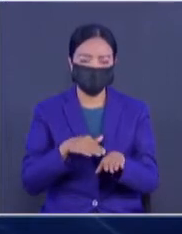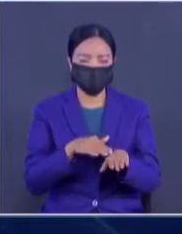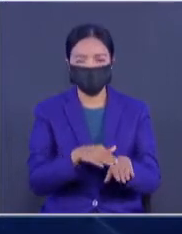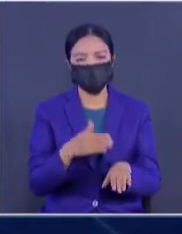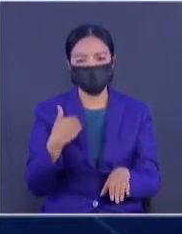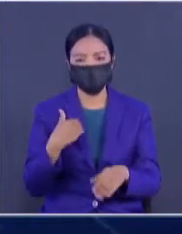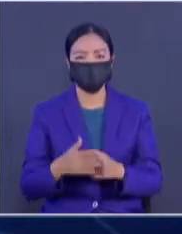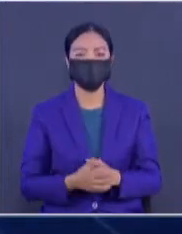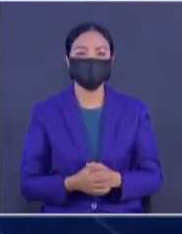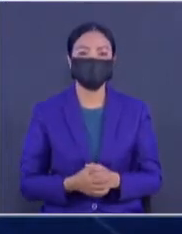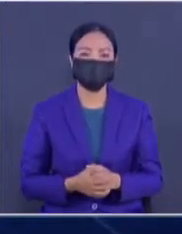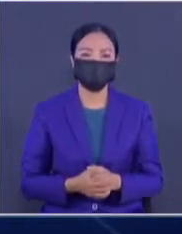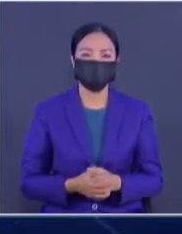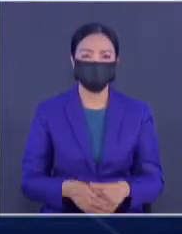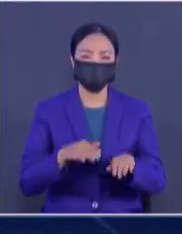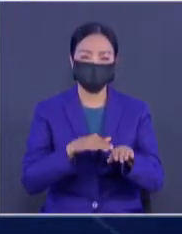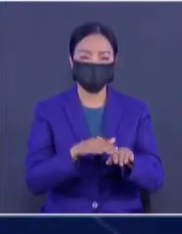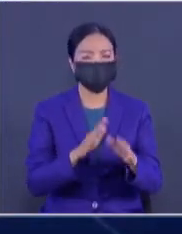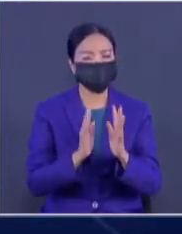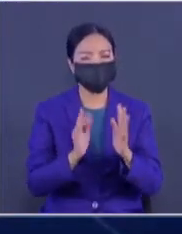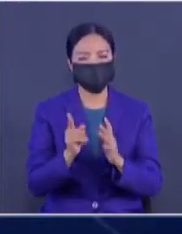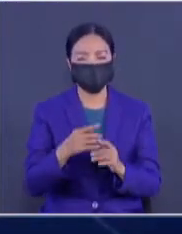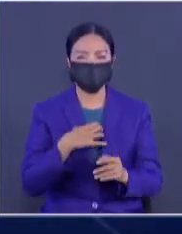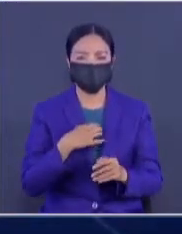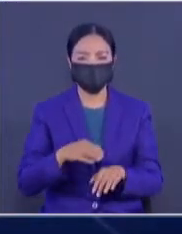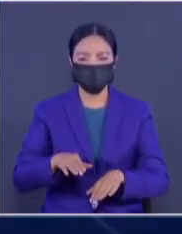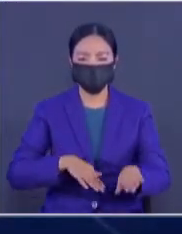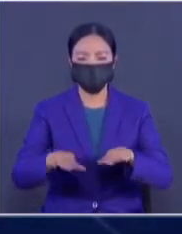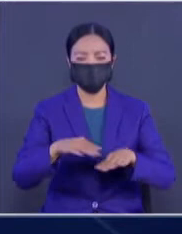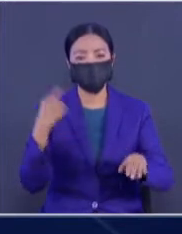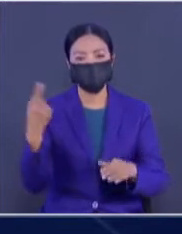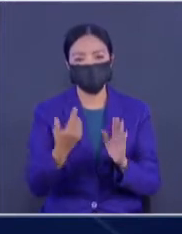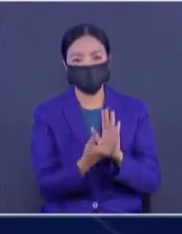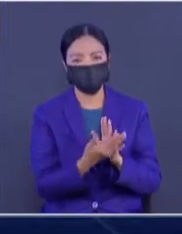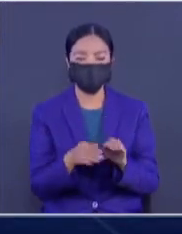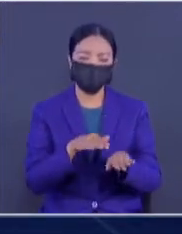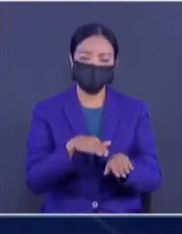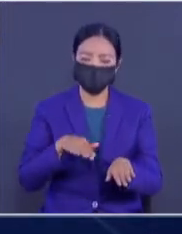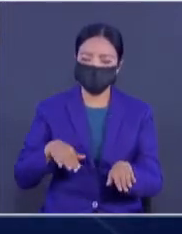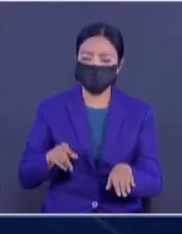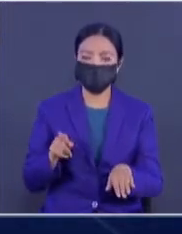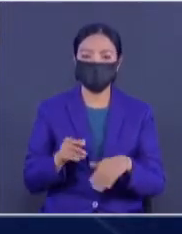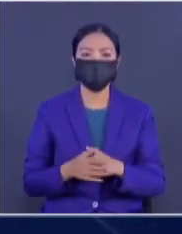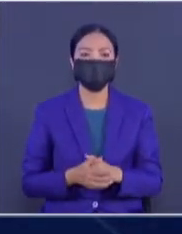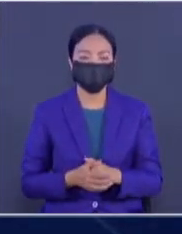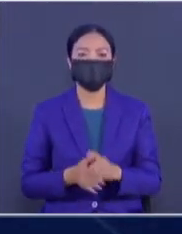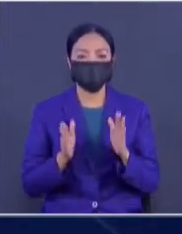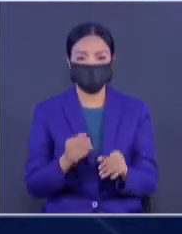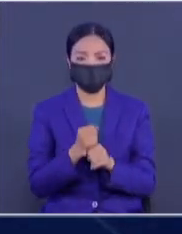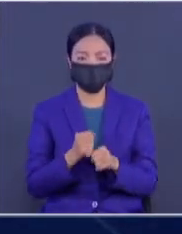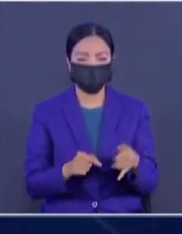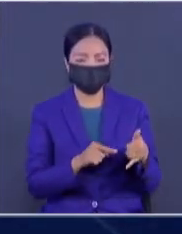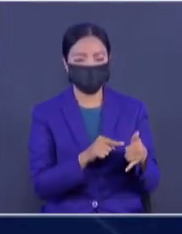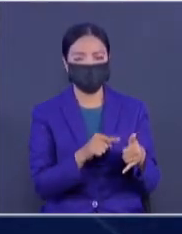ราจรติดขัดนะคะเพราะว่ามีรถจำนวนมากเนี่ยที่ต้องการจะไปเที่ยวที่ภาคตะวันออกแล้วก็มาต่อคิวกันแบบนี้ ค ่ะจนกระทั่งเมื่อช่วง